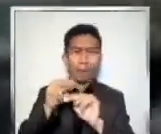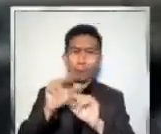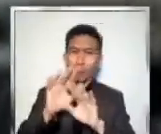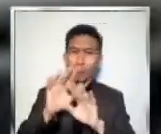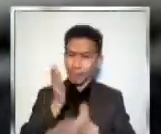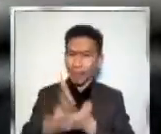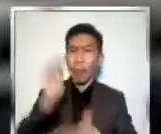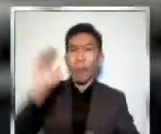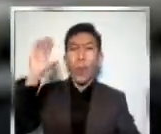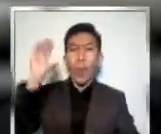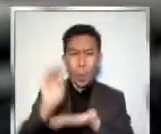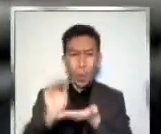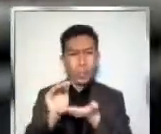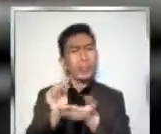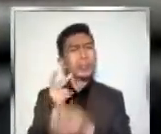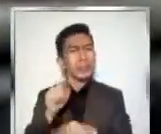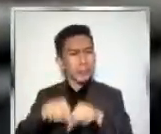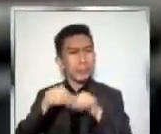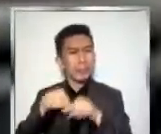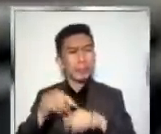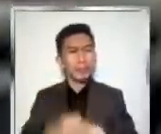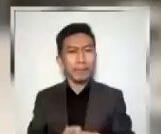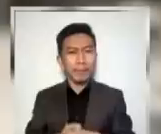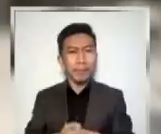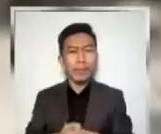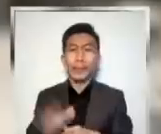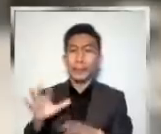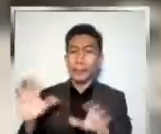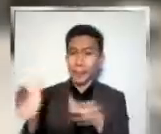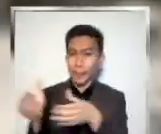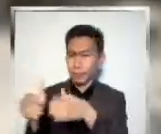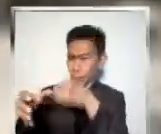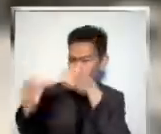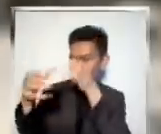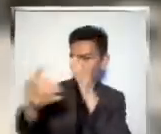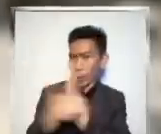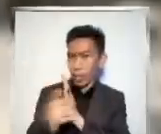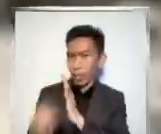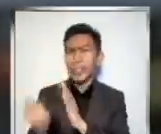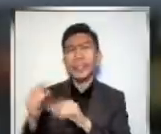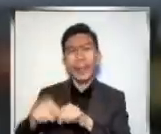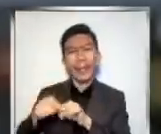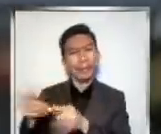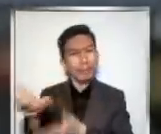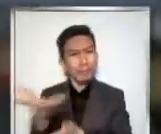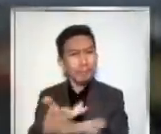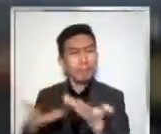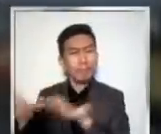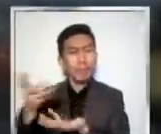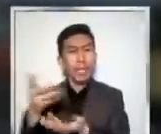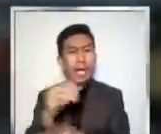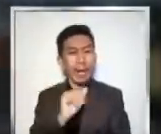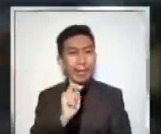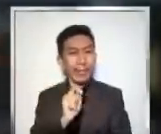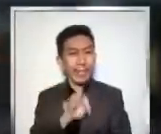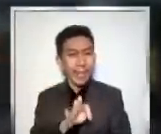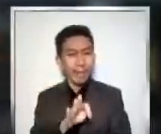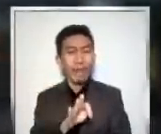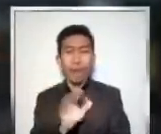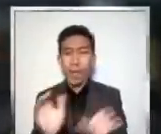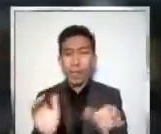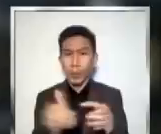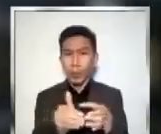mga atin na expert data analytics. Yung kautusan ng IATF Technical Working Group na gumawa